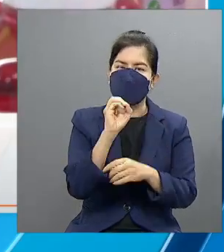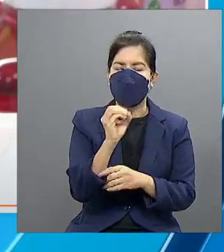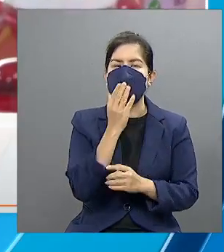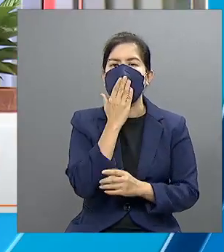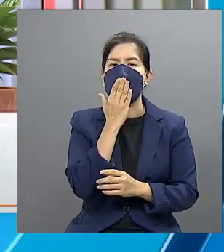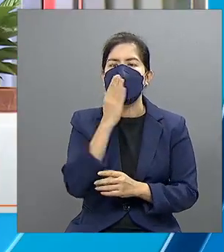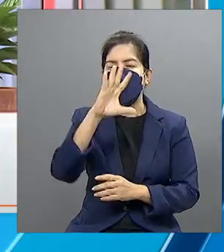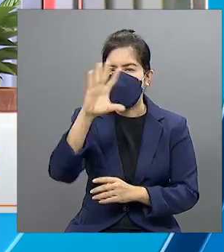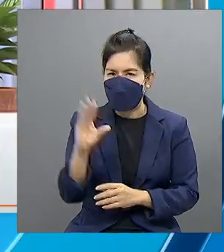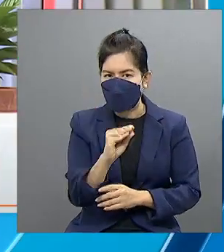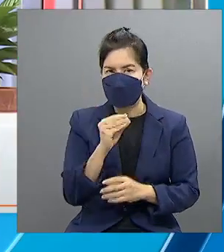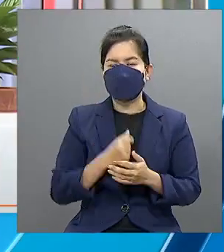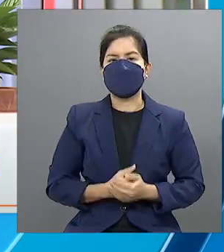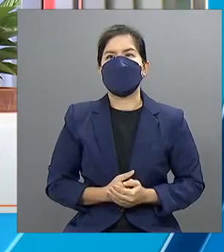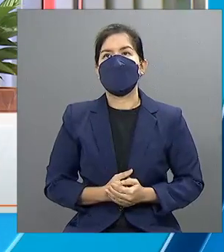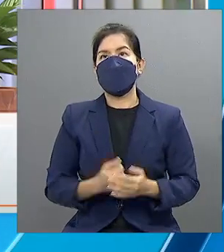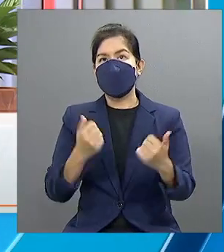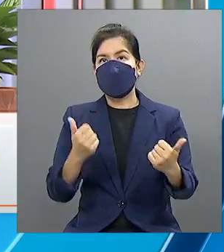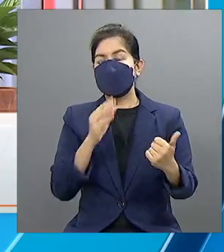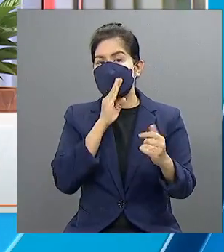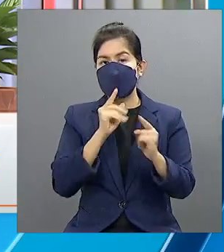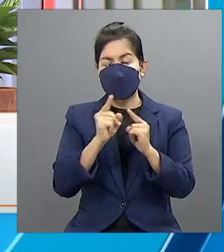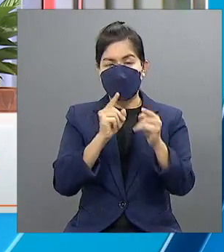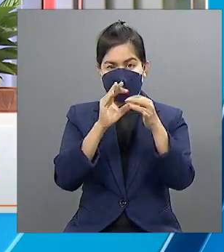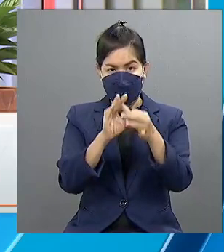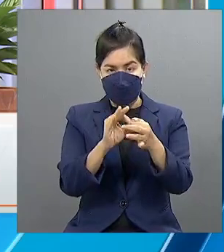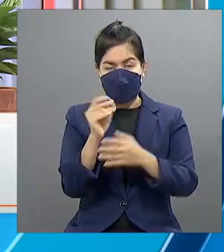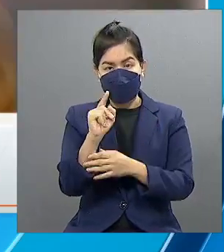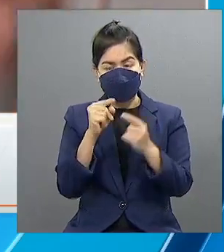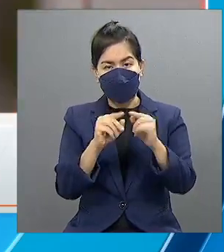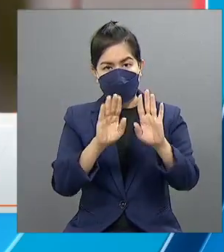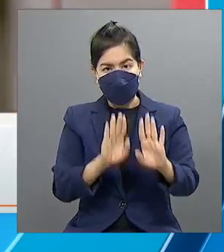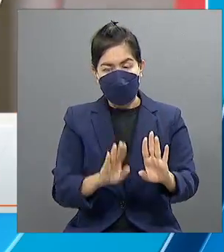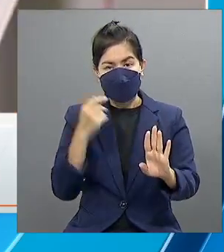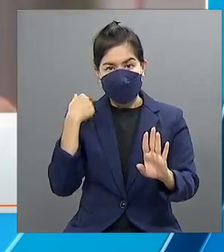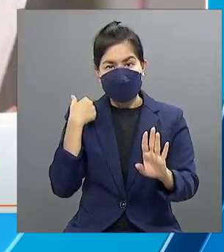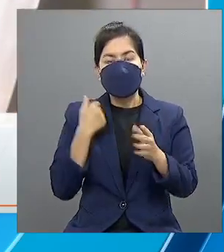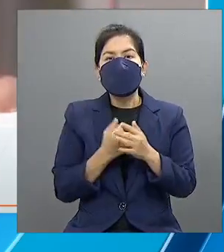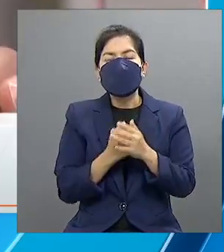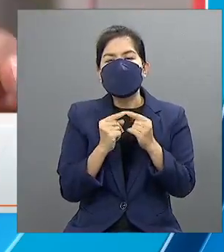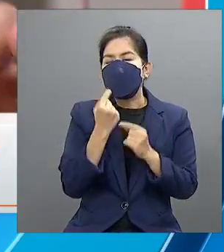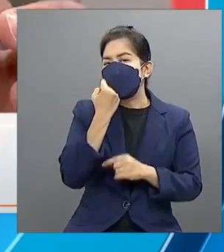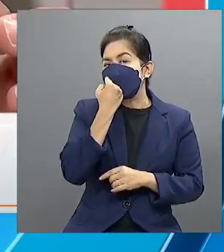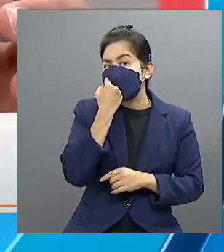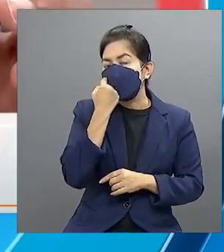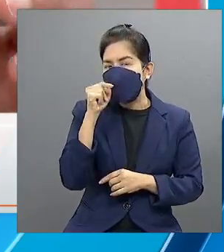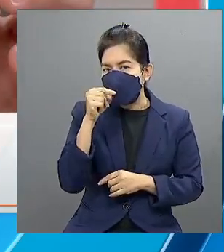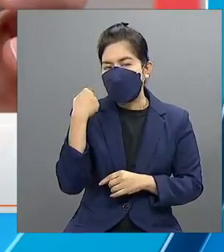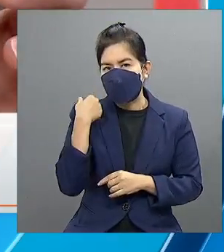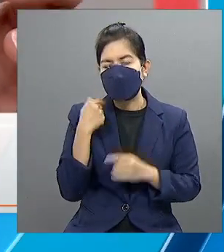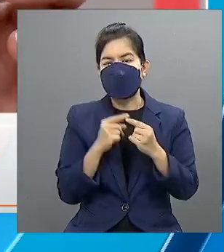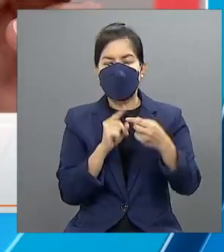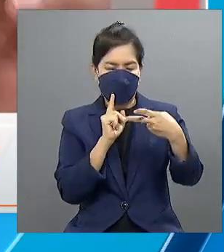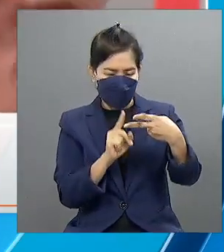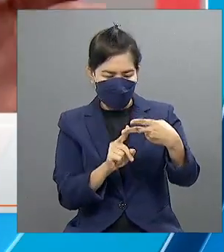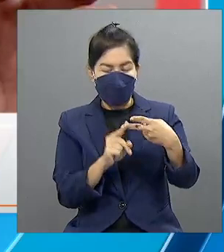ครับทีนี้ถ้าเกิดจะมาพูดถึงประเภทที่เลือกใช้เนี่ยก็จะมีแบบสวบแบบอย่างจมูกเนี่ยนะครับแล้วก็ใช้น้ำลายนะครับใน